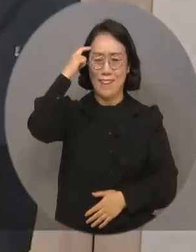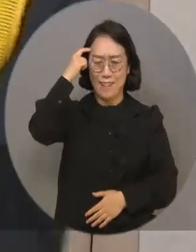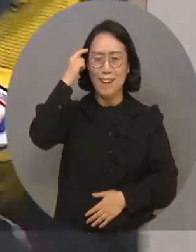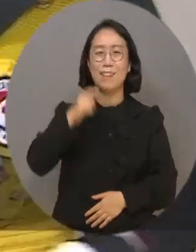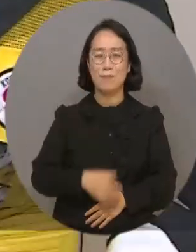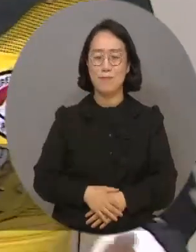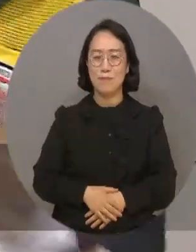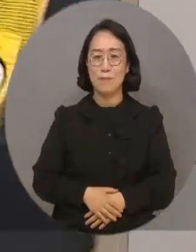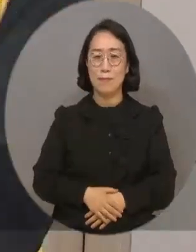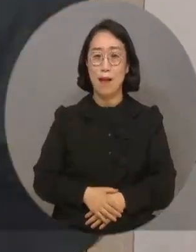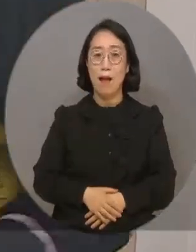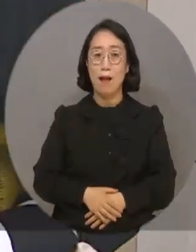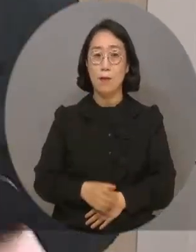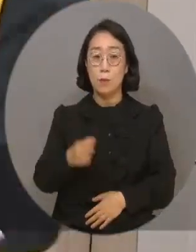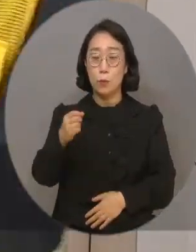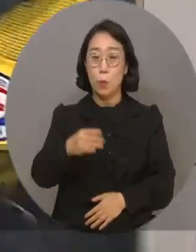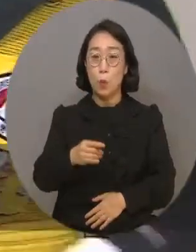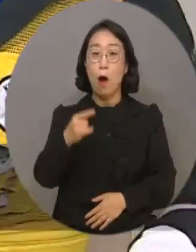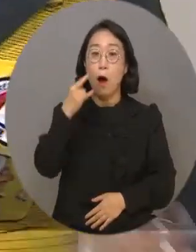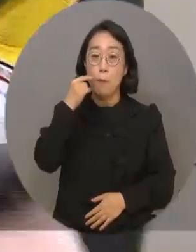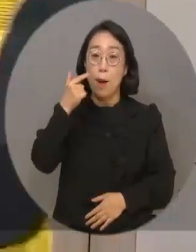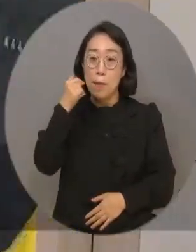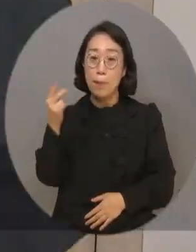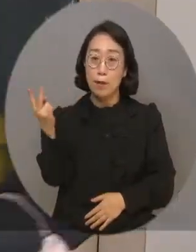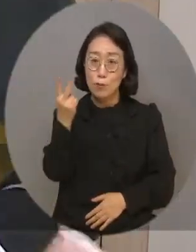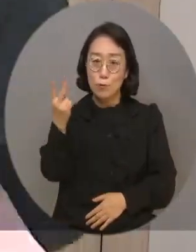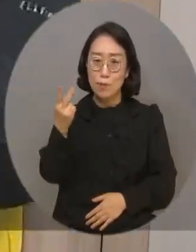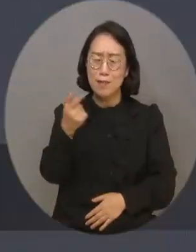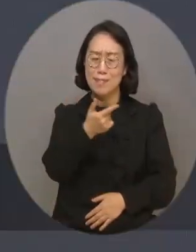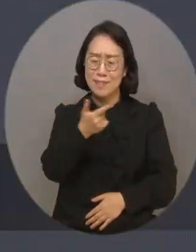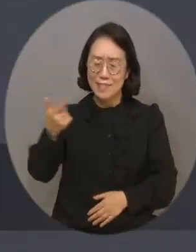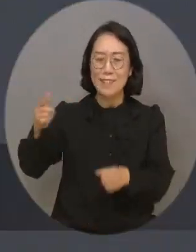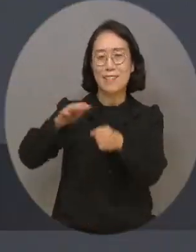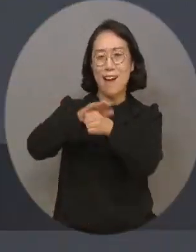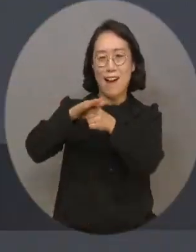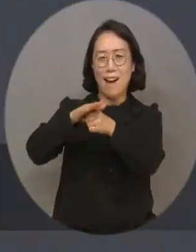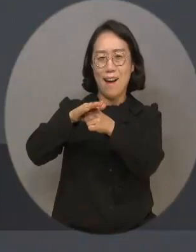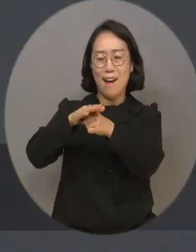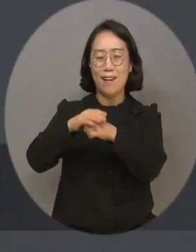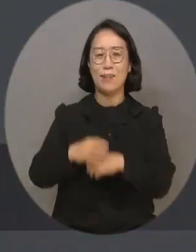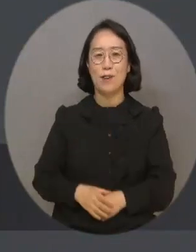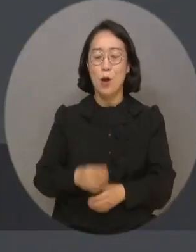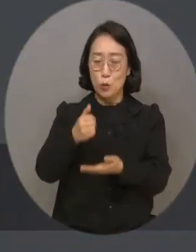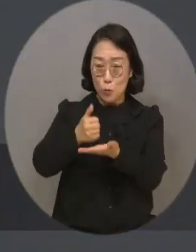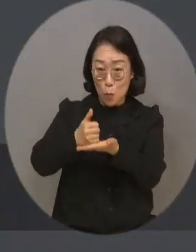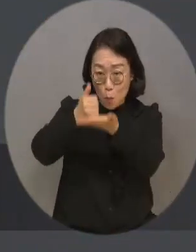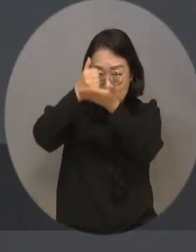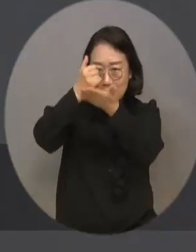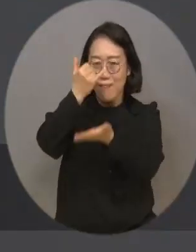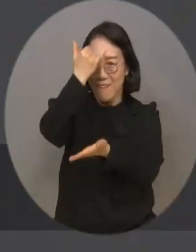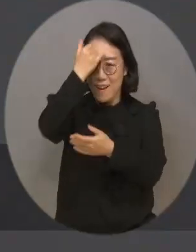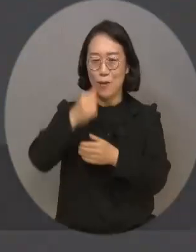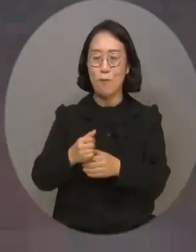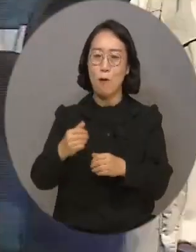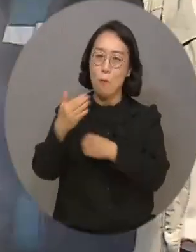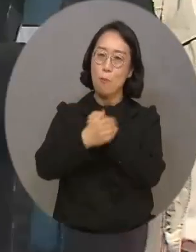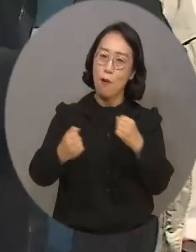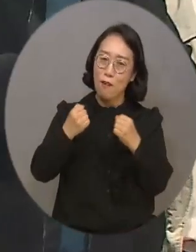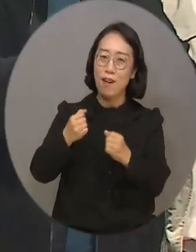싶습니다. 그리고 많은 엄마, 아빠 많이 사랑하고 존경하고 많이 건강하셨으면